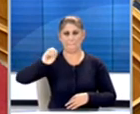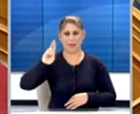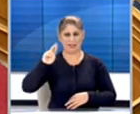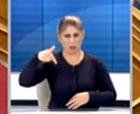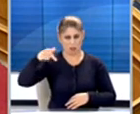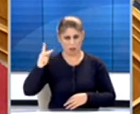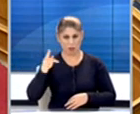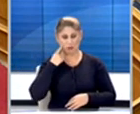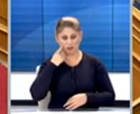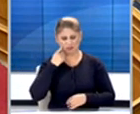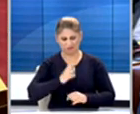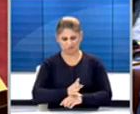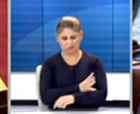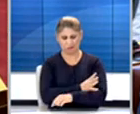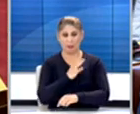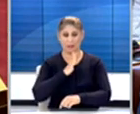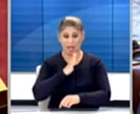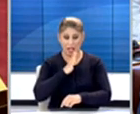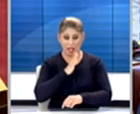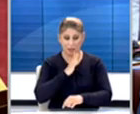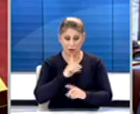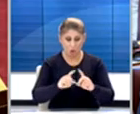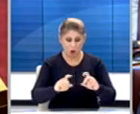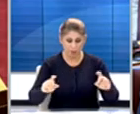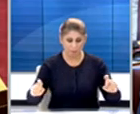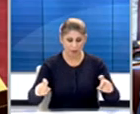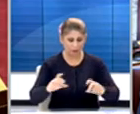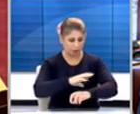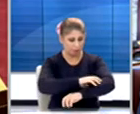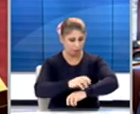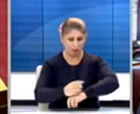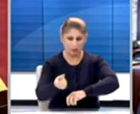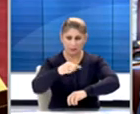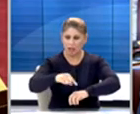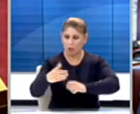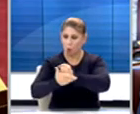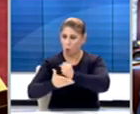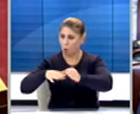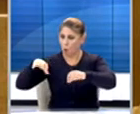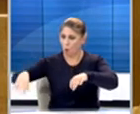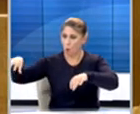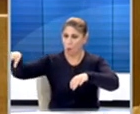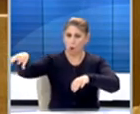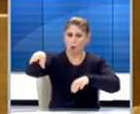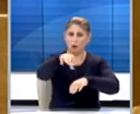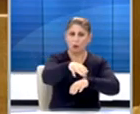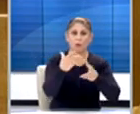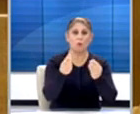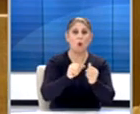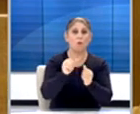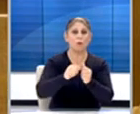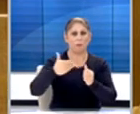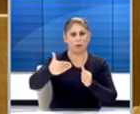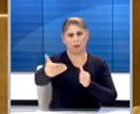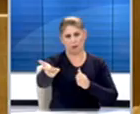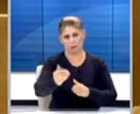Διότι ανθρώπινα υπολείμματα και μέλη βρίσκονται σε άλλα σημεία, σε άλλα χωράφια, πολλούς μήνες μετά.